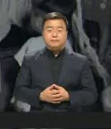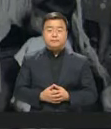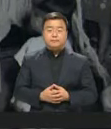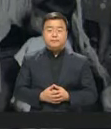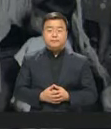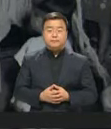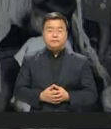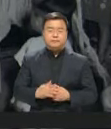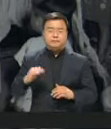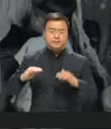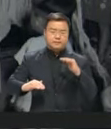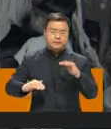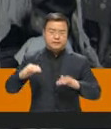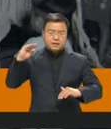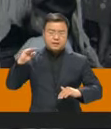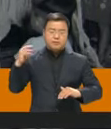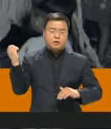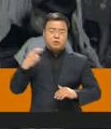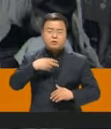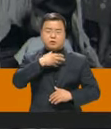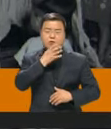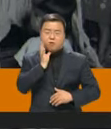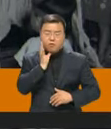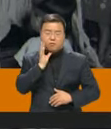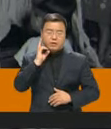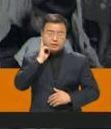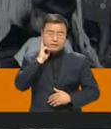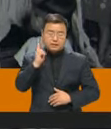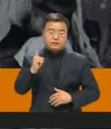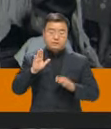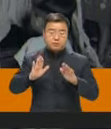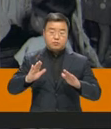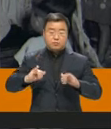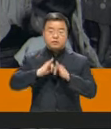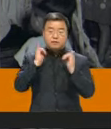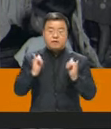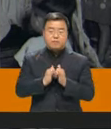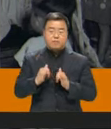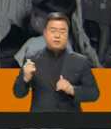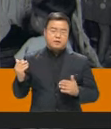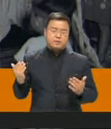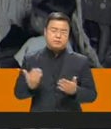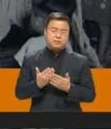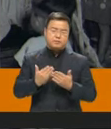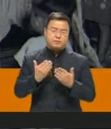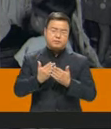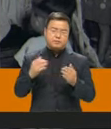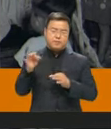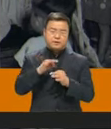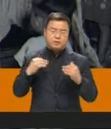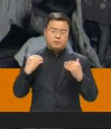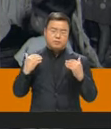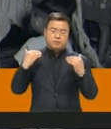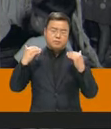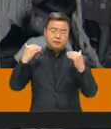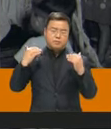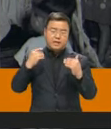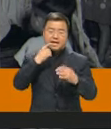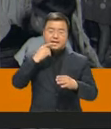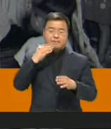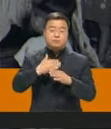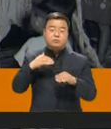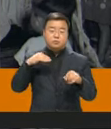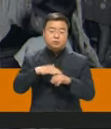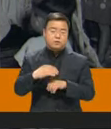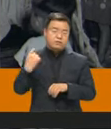네, 양극화, 고령화가 심각한 현대사회, 이 빠른 경제성장과 민주화의 화려한 외형 뒤에 드리워진